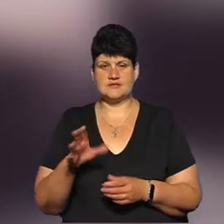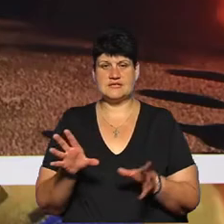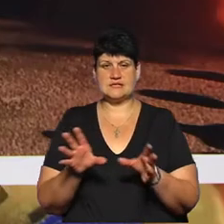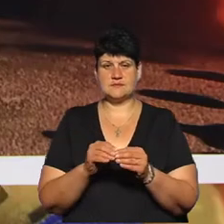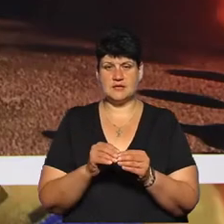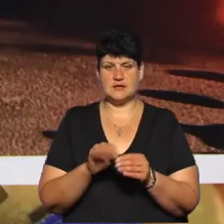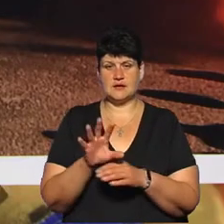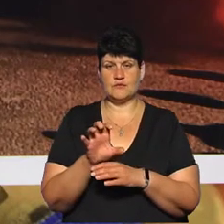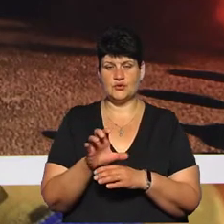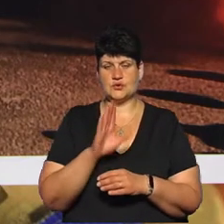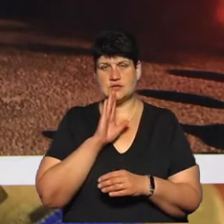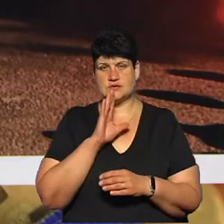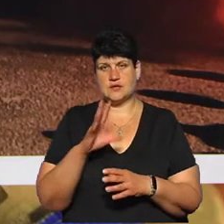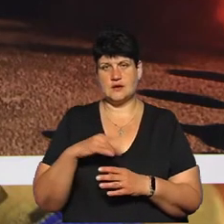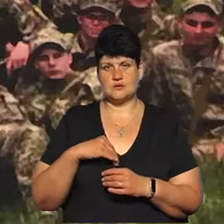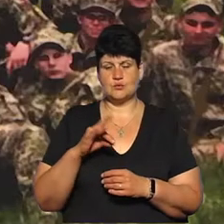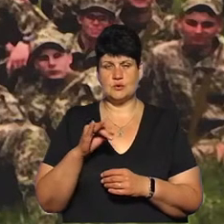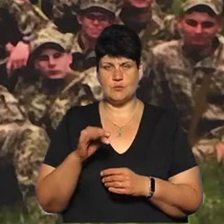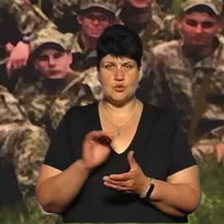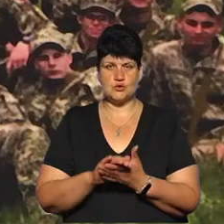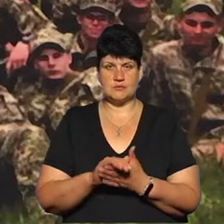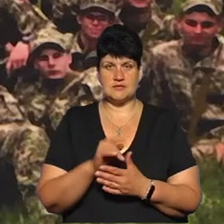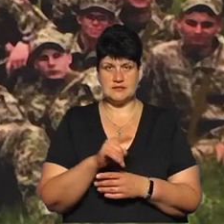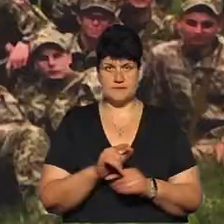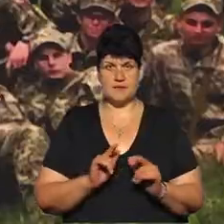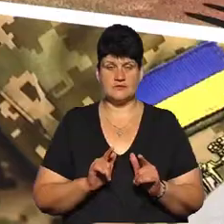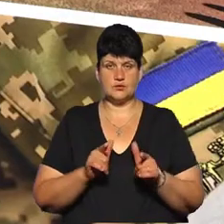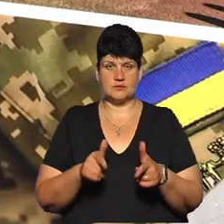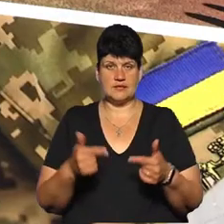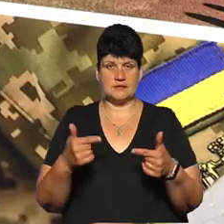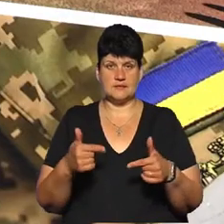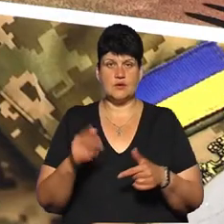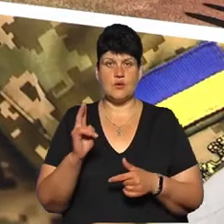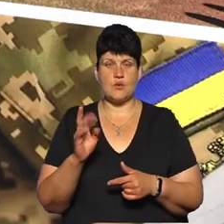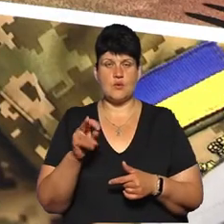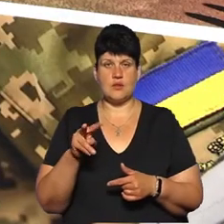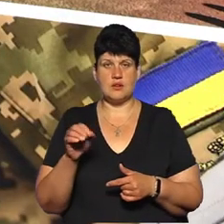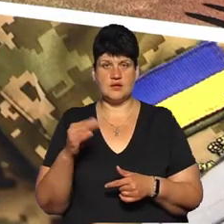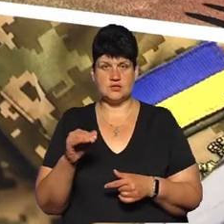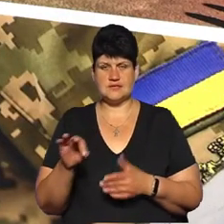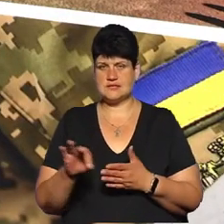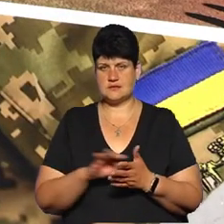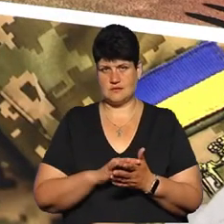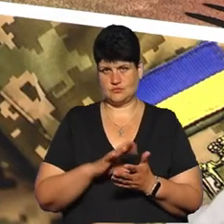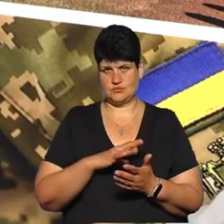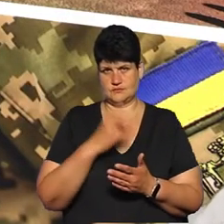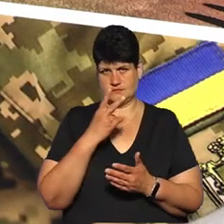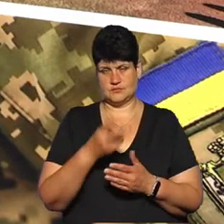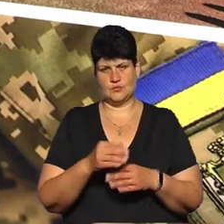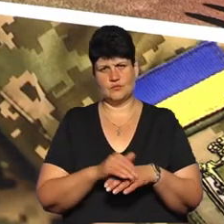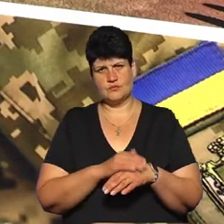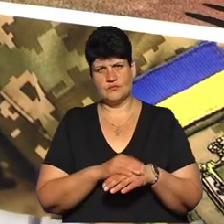Русланом. Каже, познайомилася з ним під час вступних іспитів у коледжі. Він зразу проявився дуже хорошою, світлою людиною.